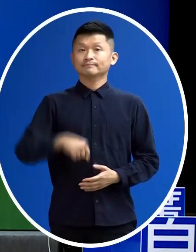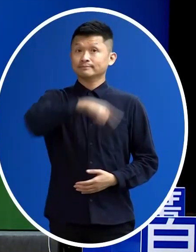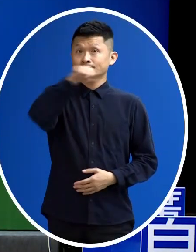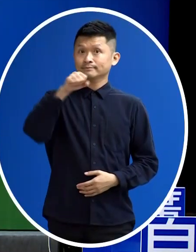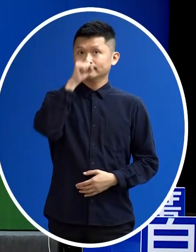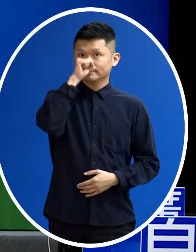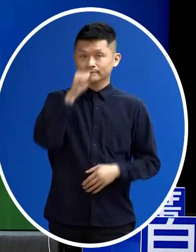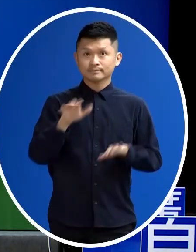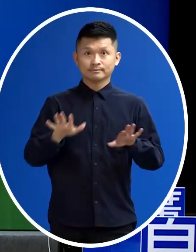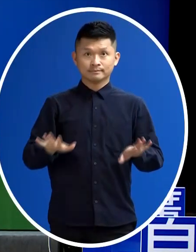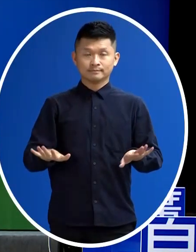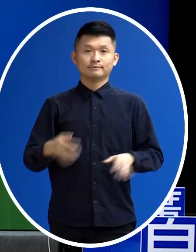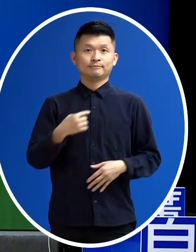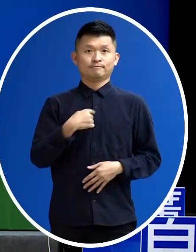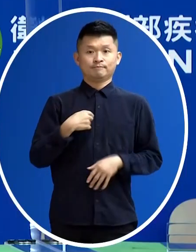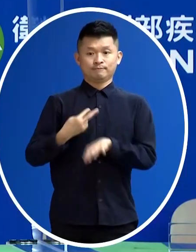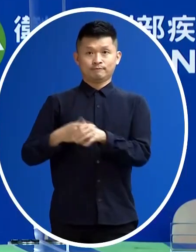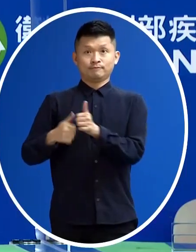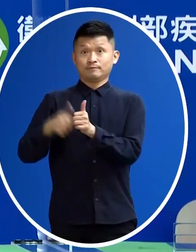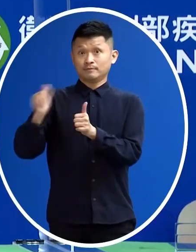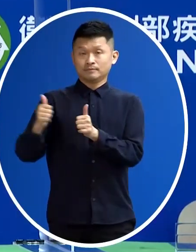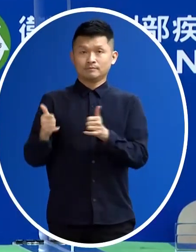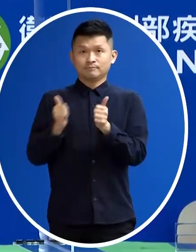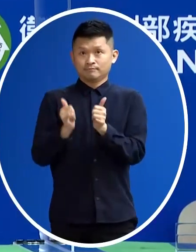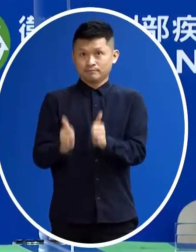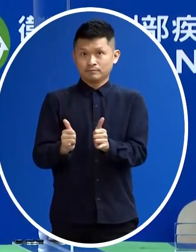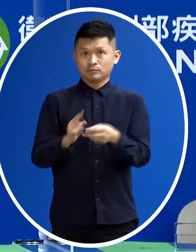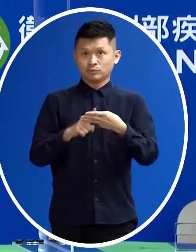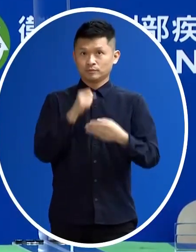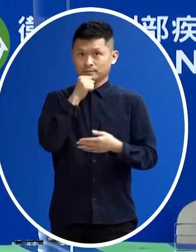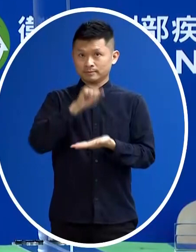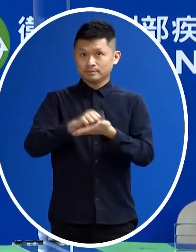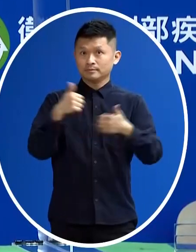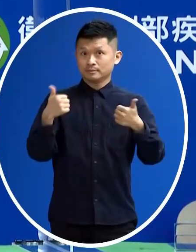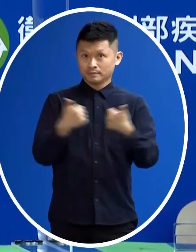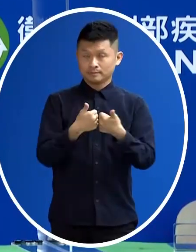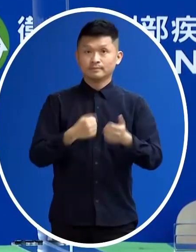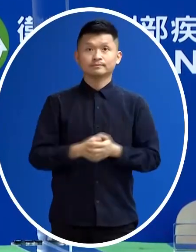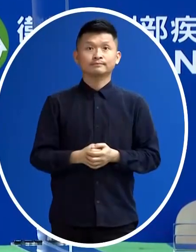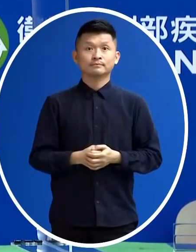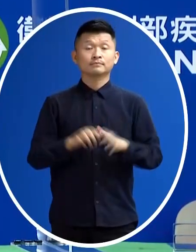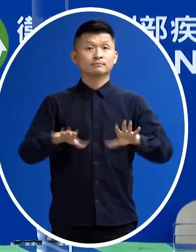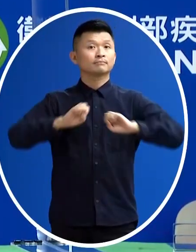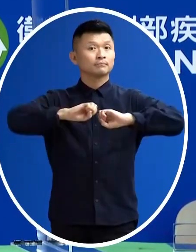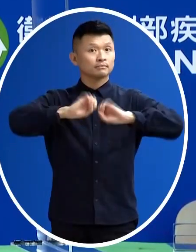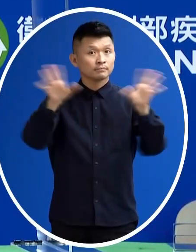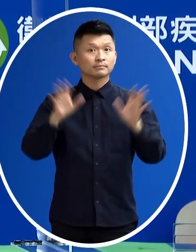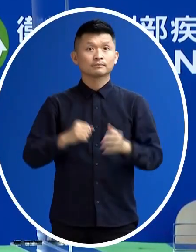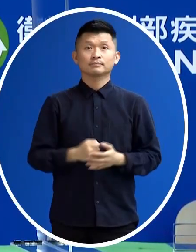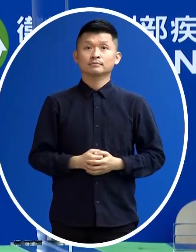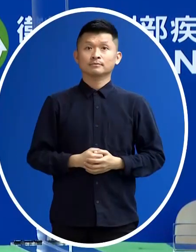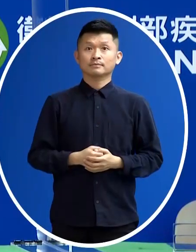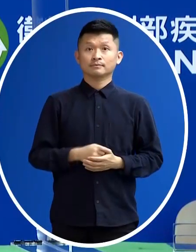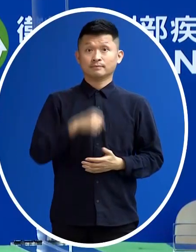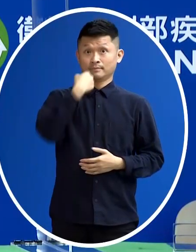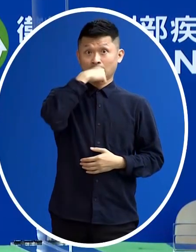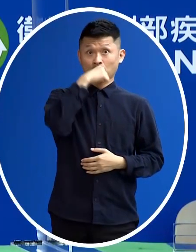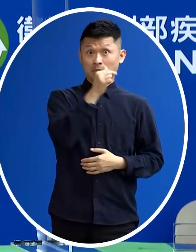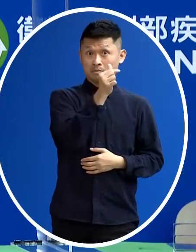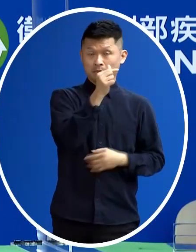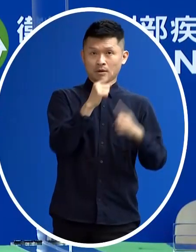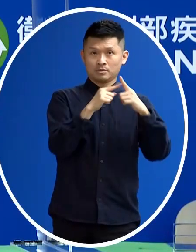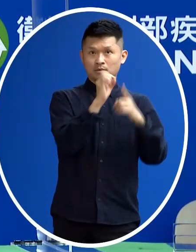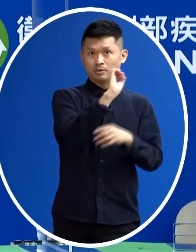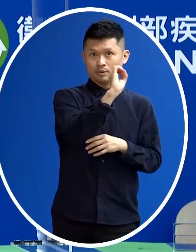大家好，那今天由我跟罗富来主持今天记者会。那我们今天公布有零本土病